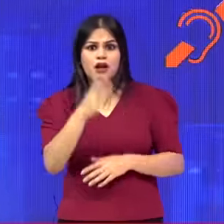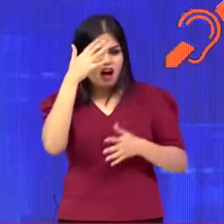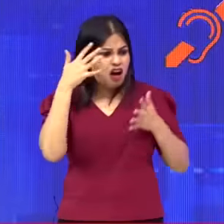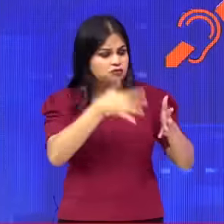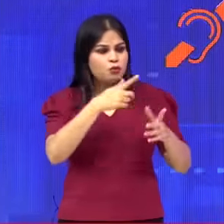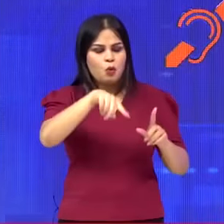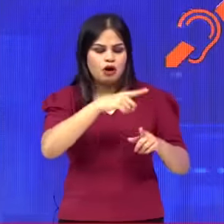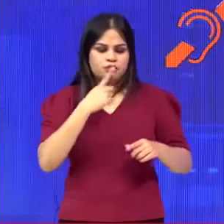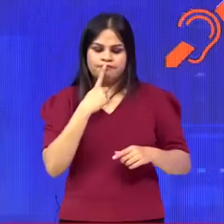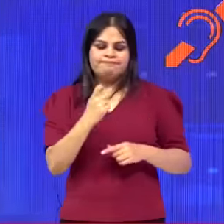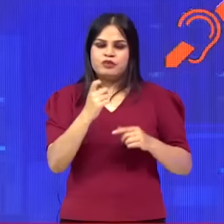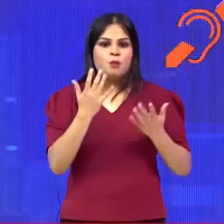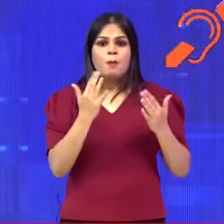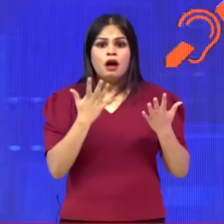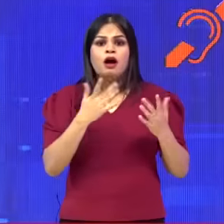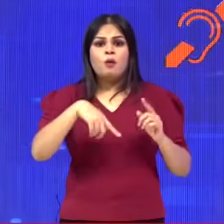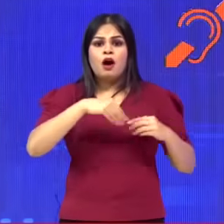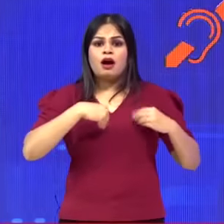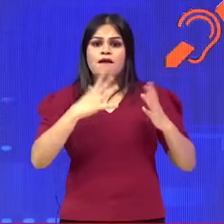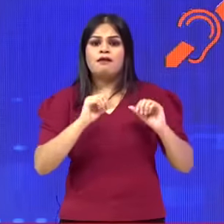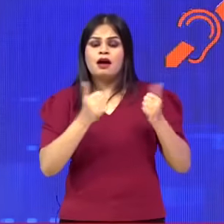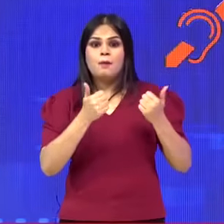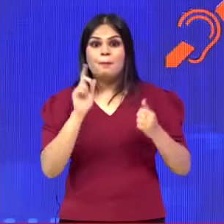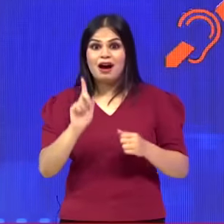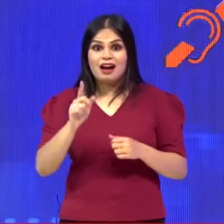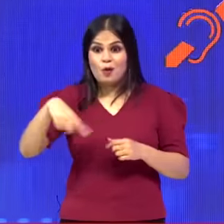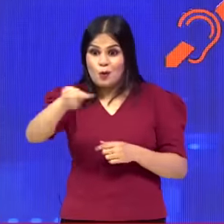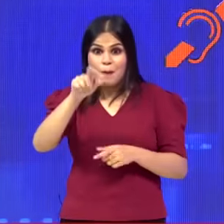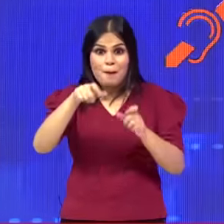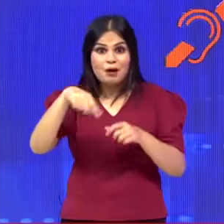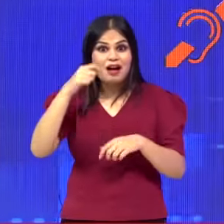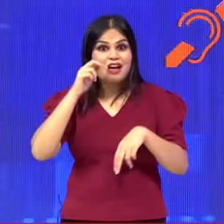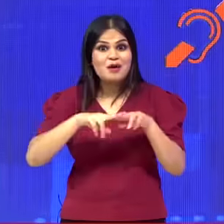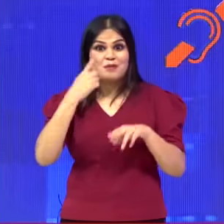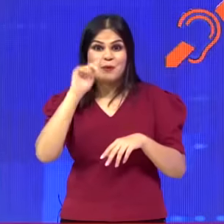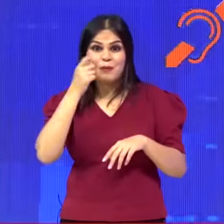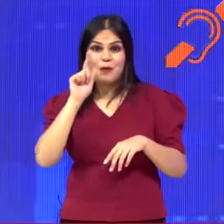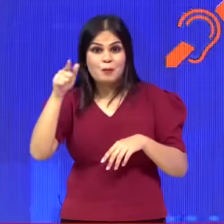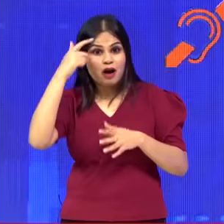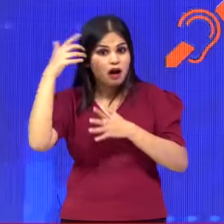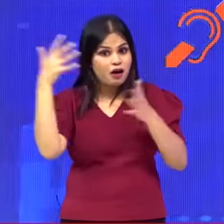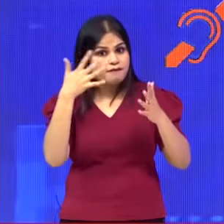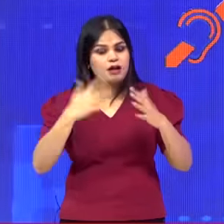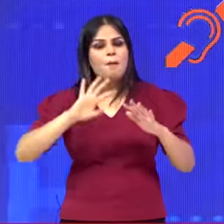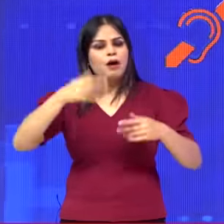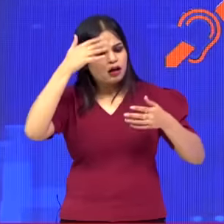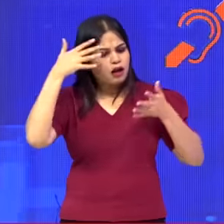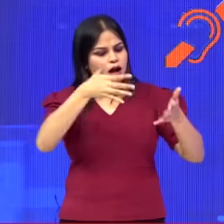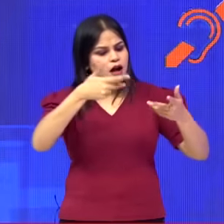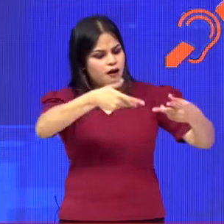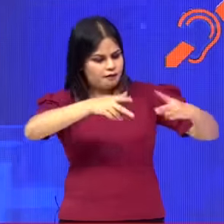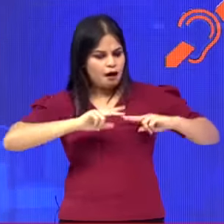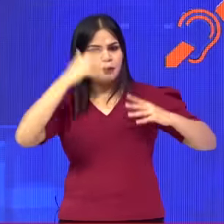तो इसलिए बोलता हूँ। और आपने माता पिता को तकलीफ दी, तो तकलीफ तो बेसिकली आप ही को हो रही है। आप भी